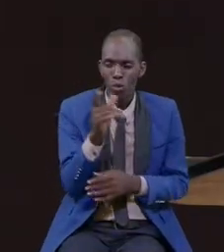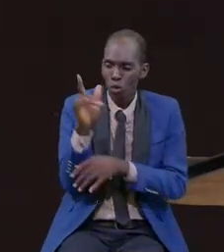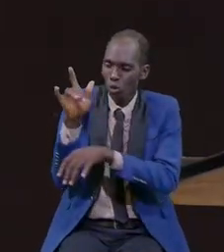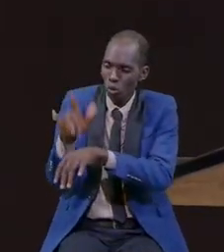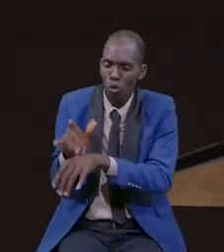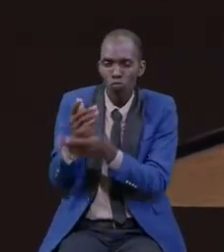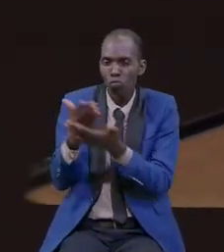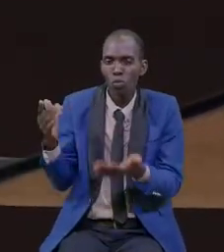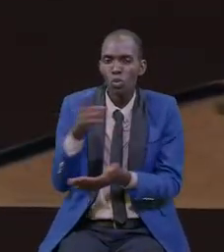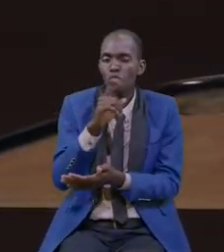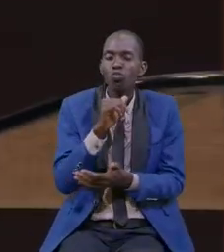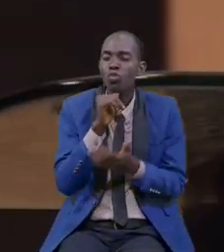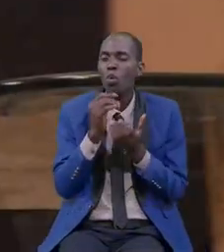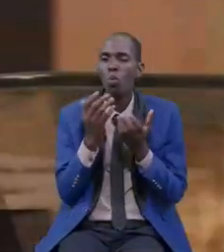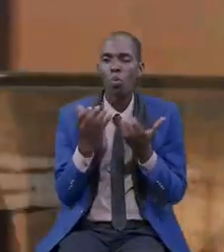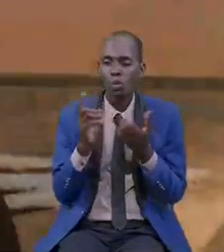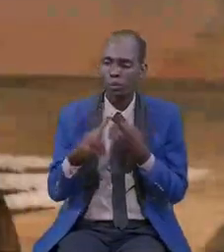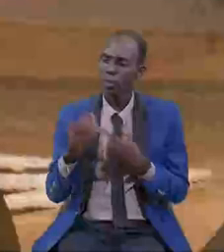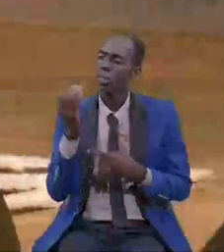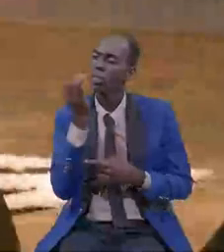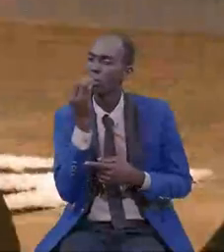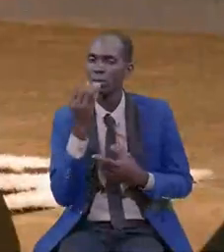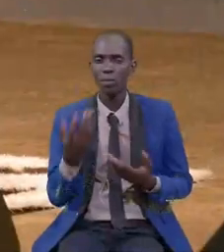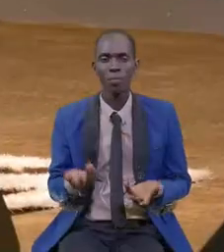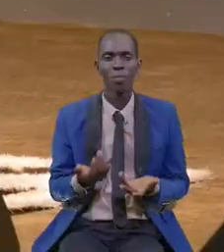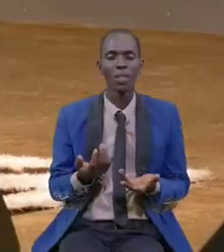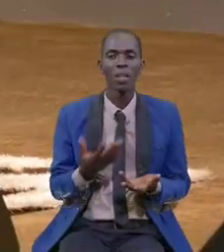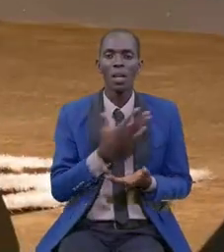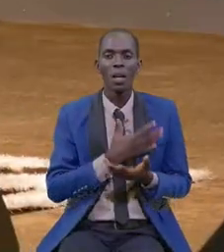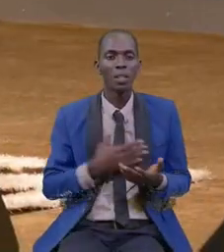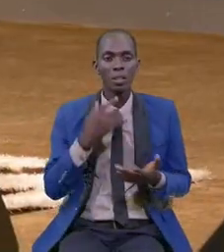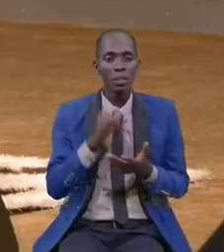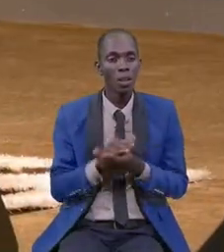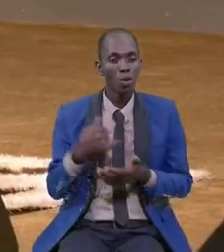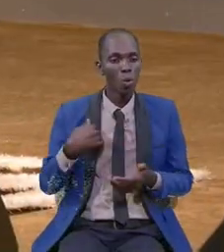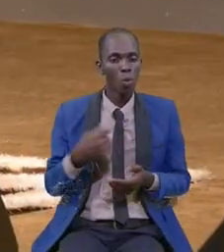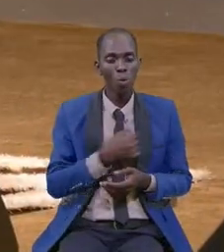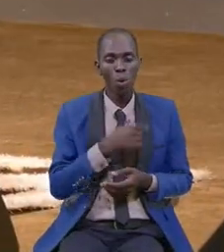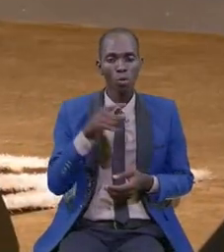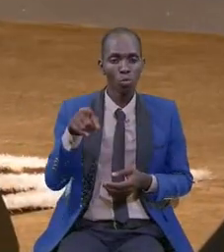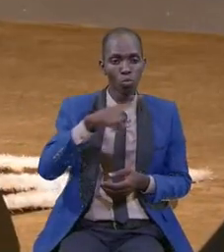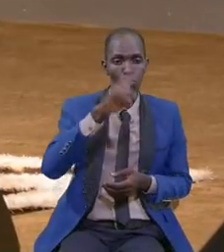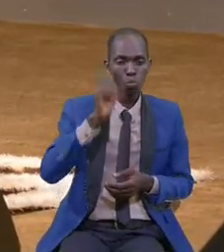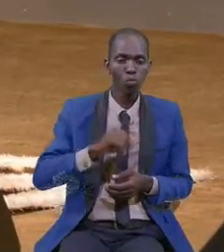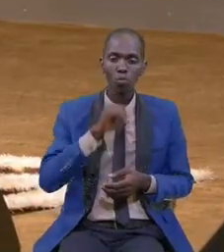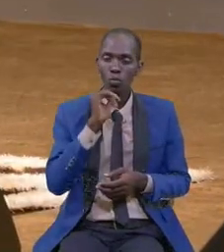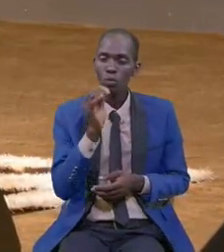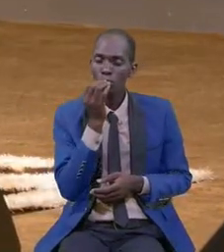et il n'a dit de ne pas manger ni de toucher et finalement